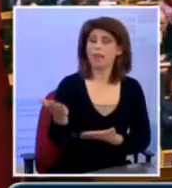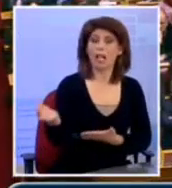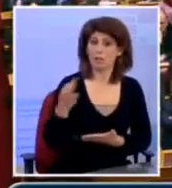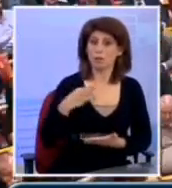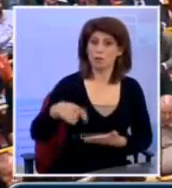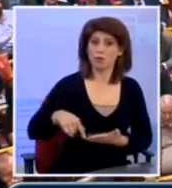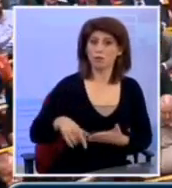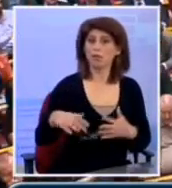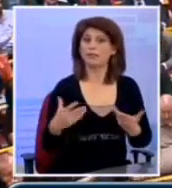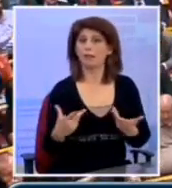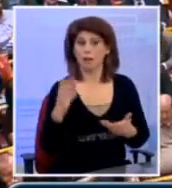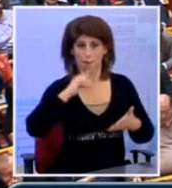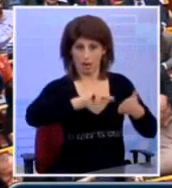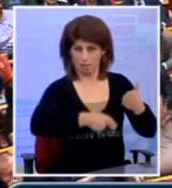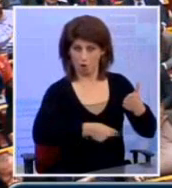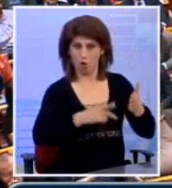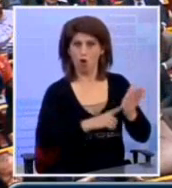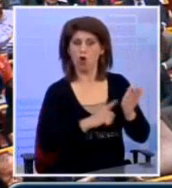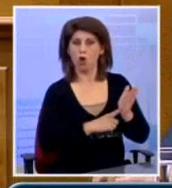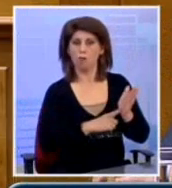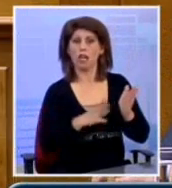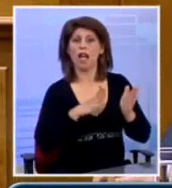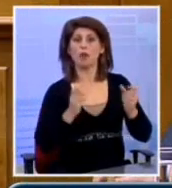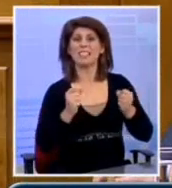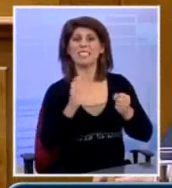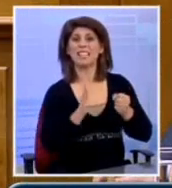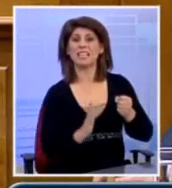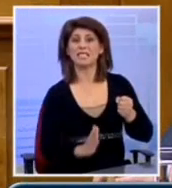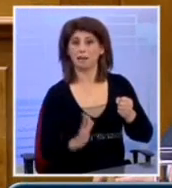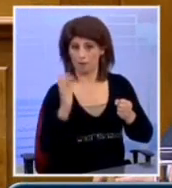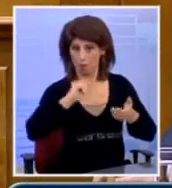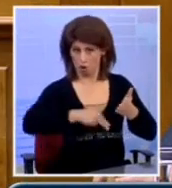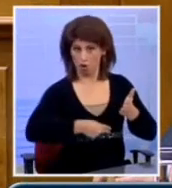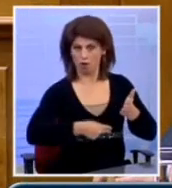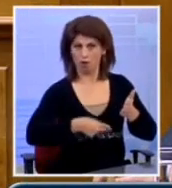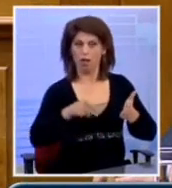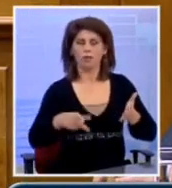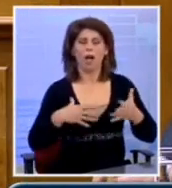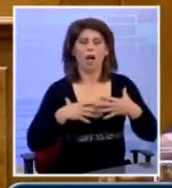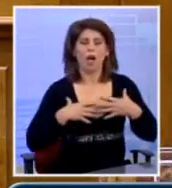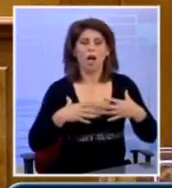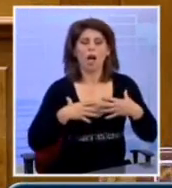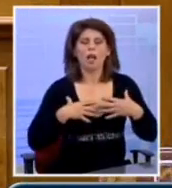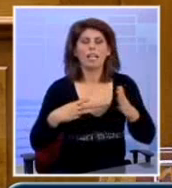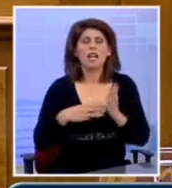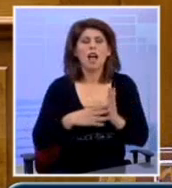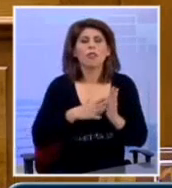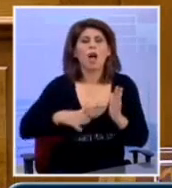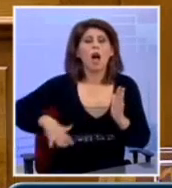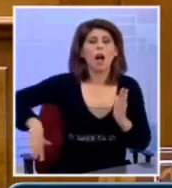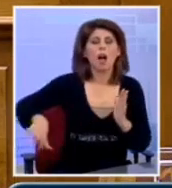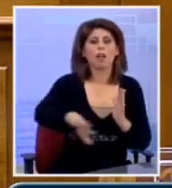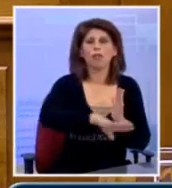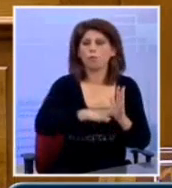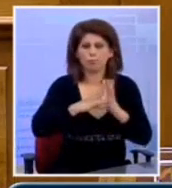είναι μνημόνιο ο νόμος για την ανθρωπιστική κρίση που δίνει ανάσα σε χιλιάδες συνανθρώπους μας που έχασαν